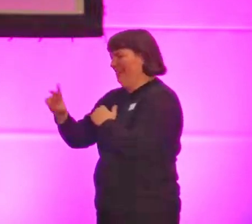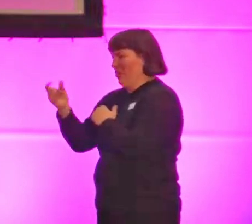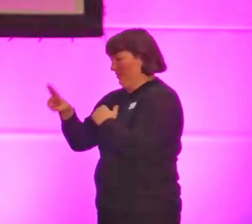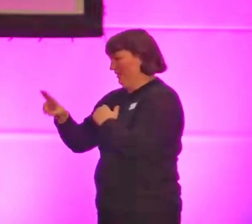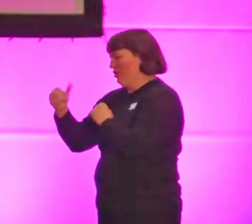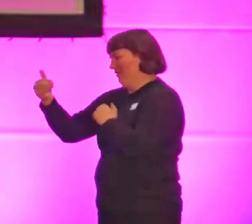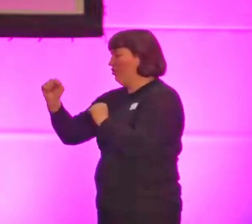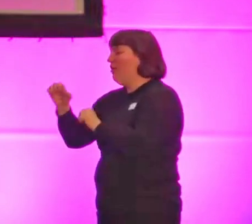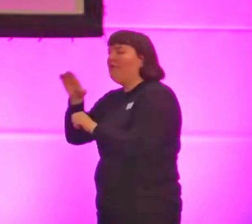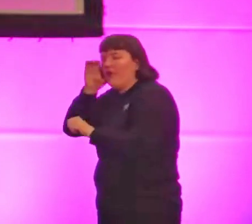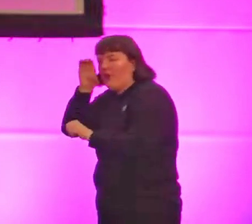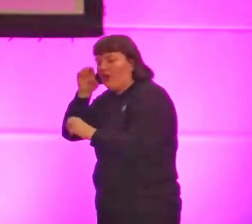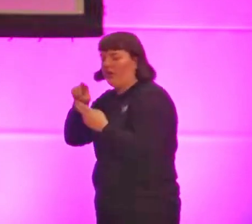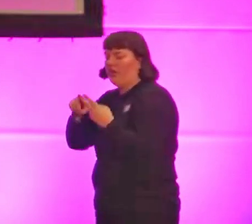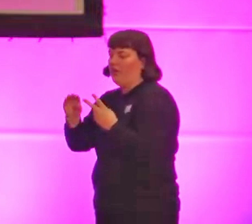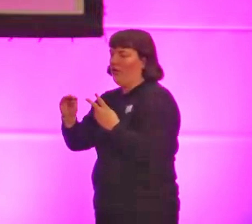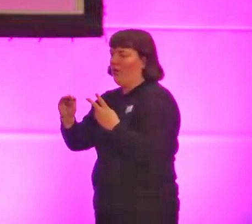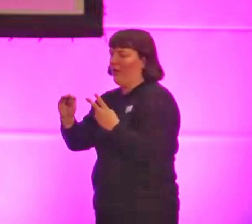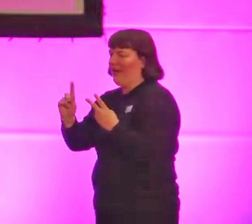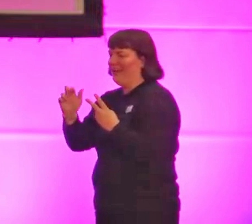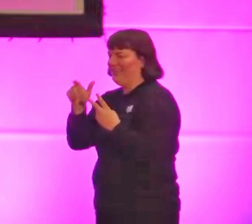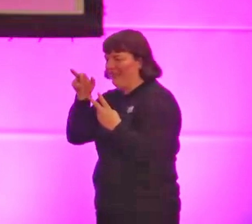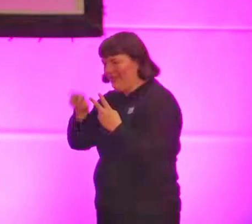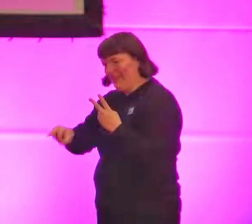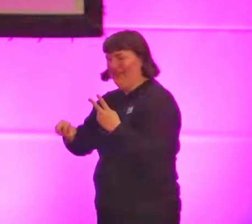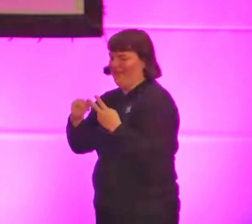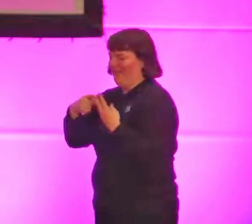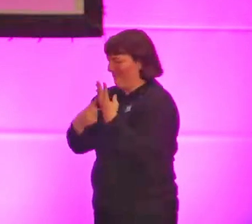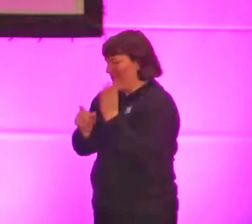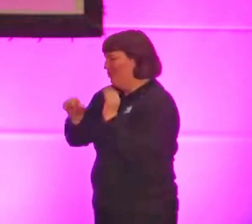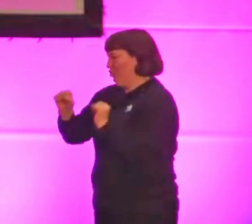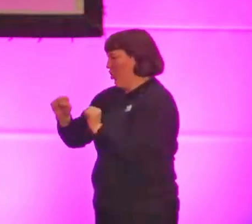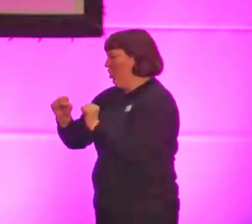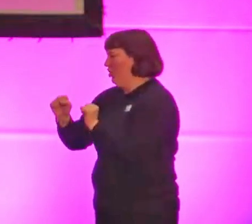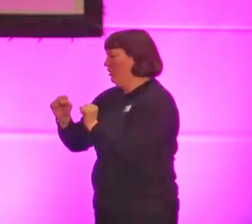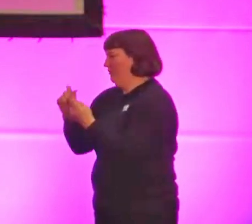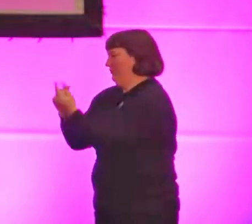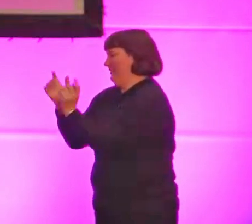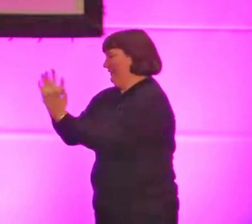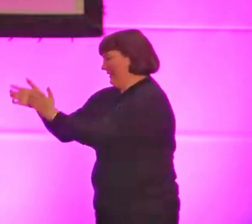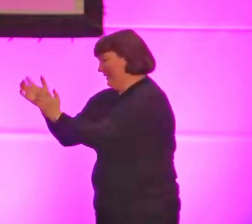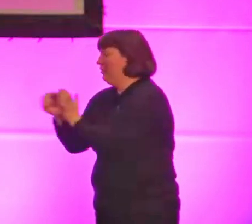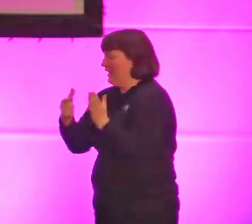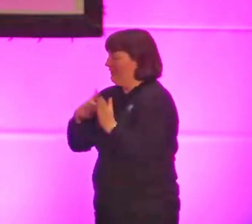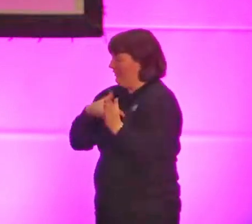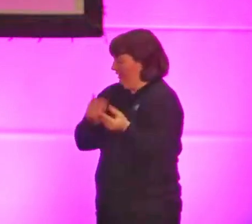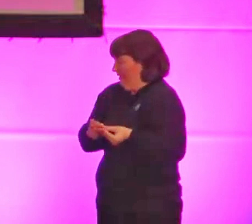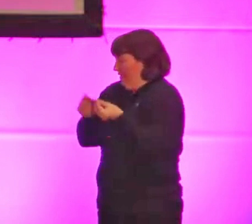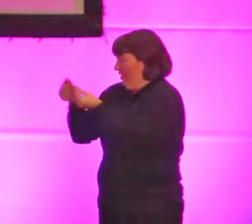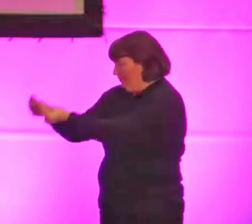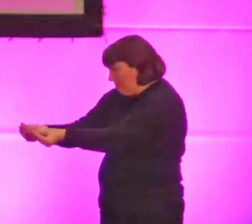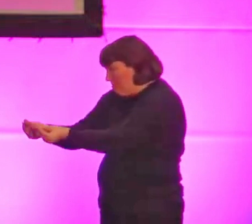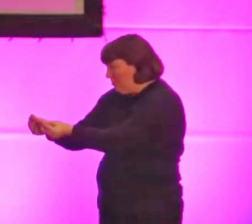Och Alexander Schneider och andra då. Så att det var praktiska skäl, vi delade ut det här och vi